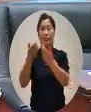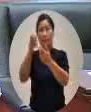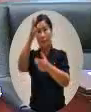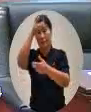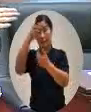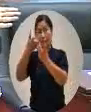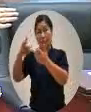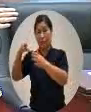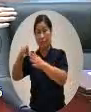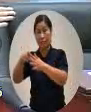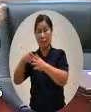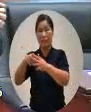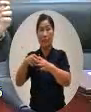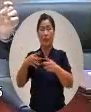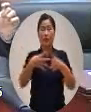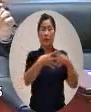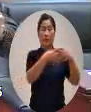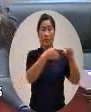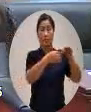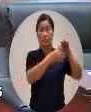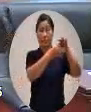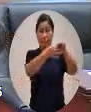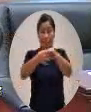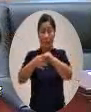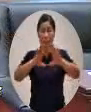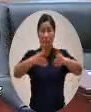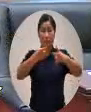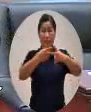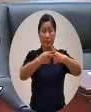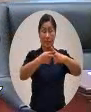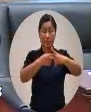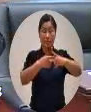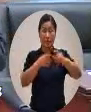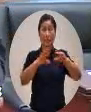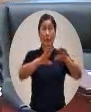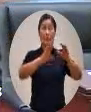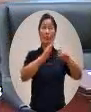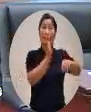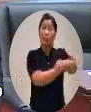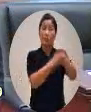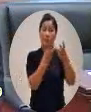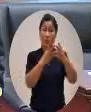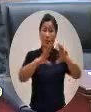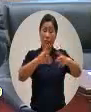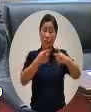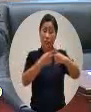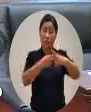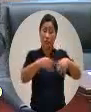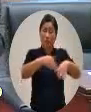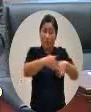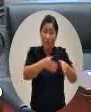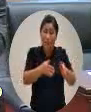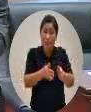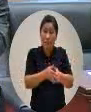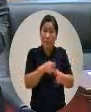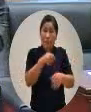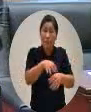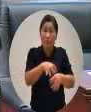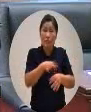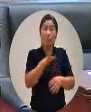邊由石建路上有一條航子立去大家是在那裡今天來的鄉親